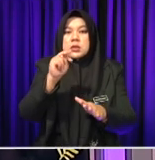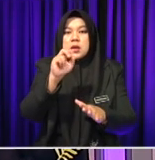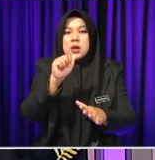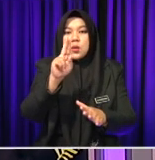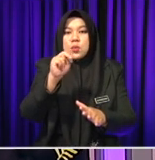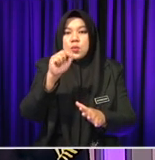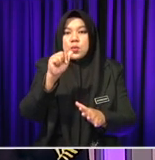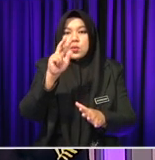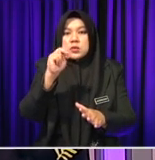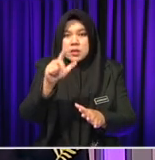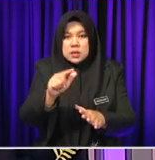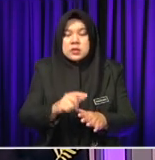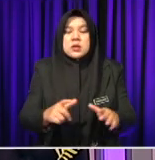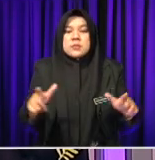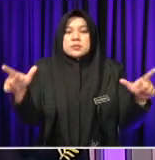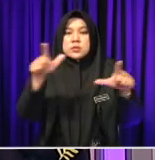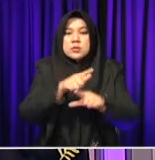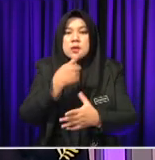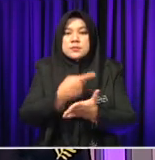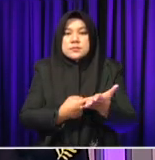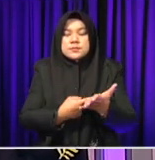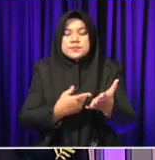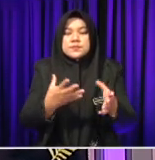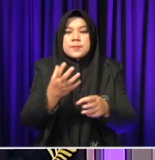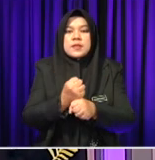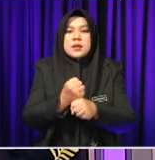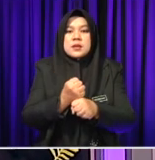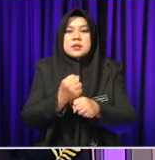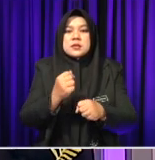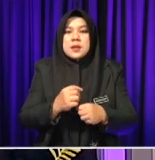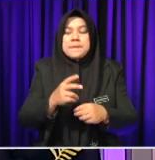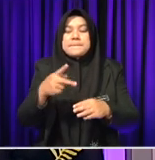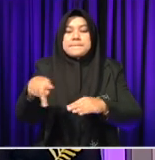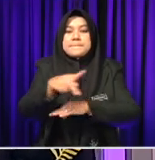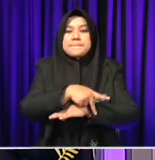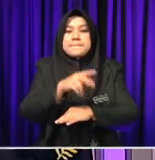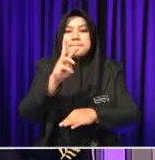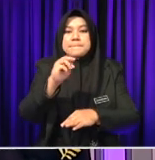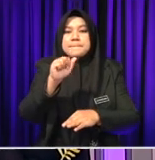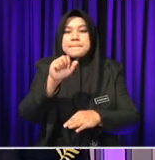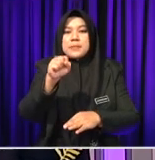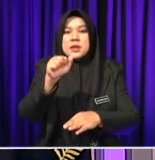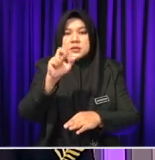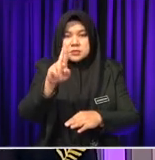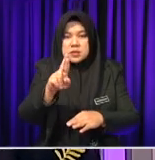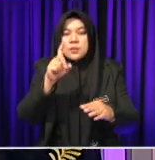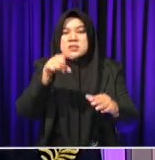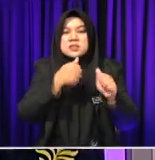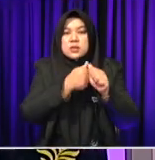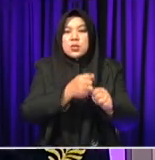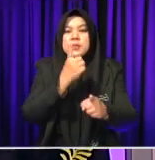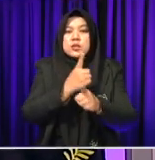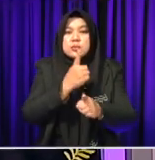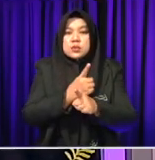perlindungan daripada kepanas cahaya matahari bila di mana di padang mahsyar Dia kena ikat jawapan tu dia kena bagi